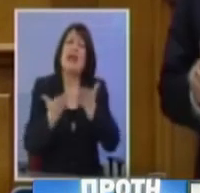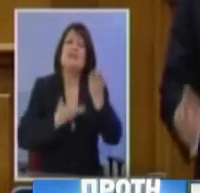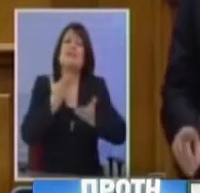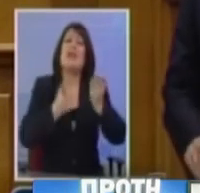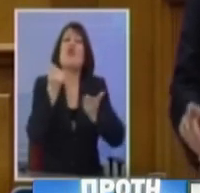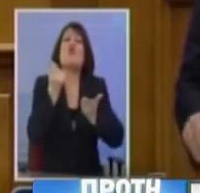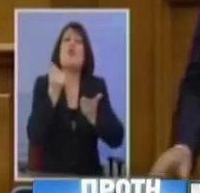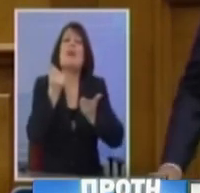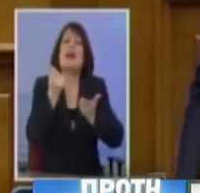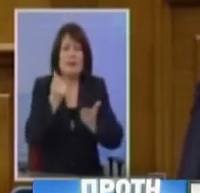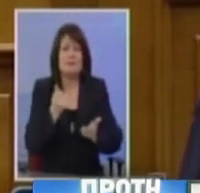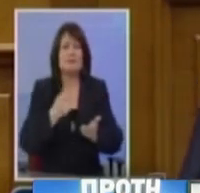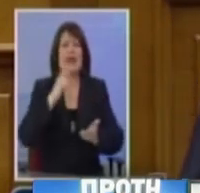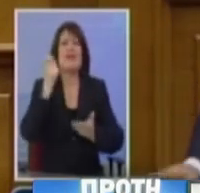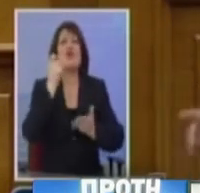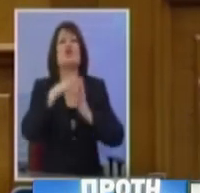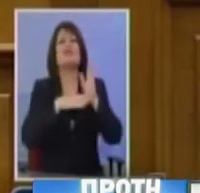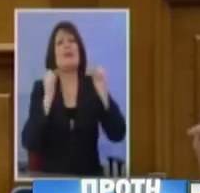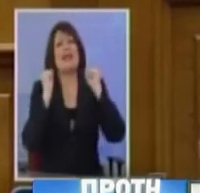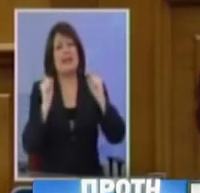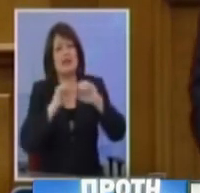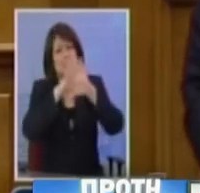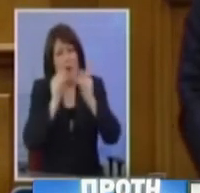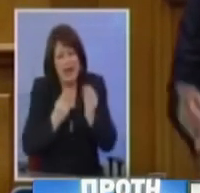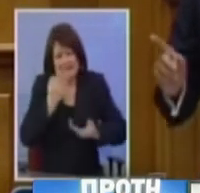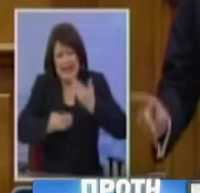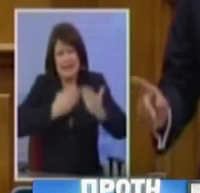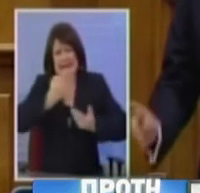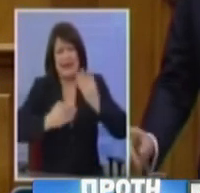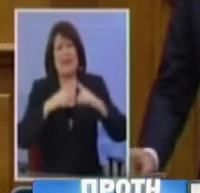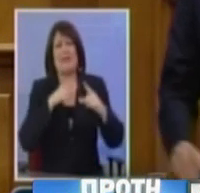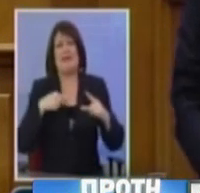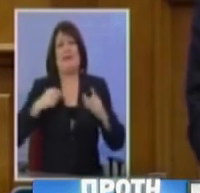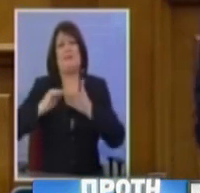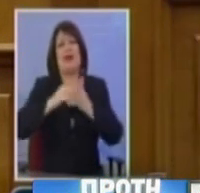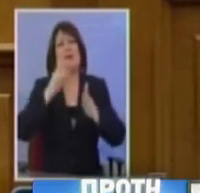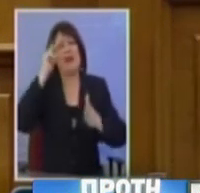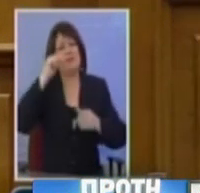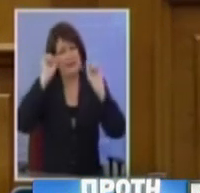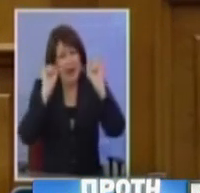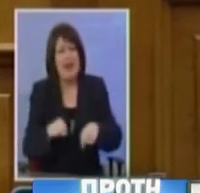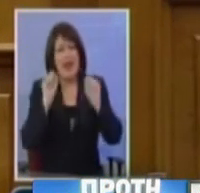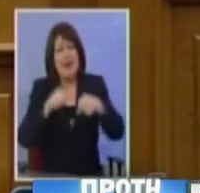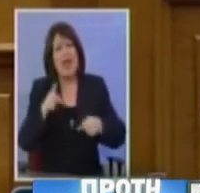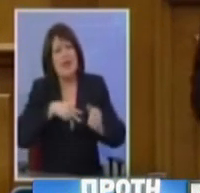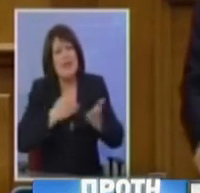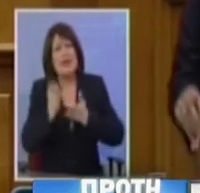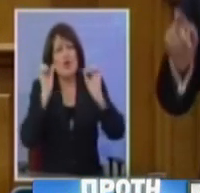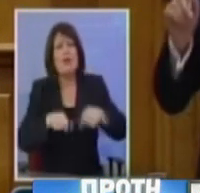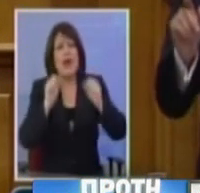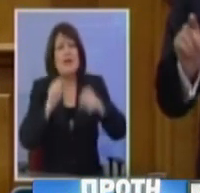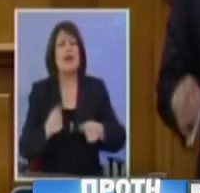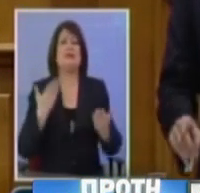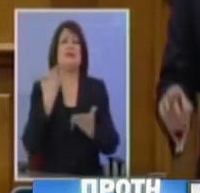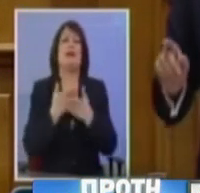των εργαζομένων στο Εθνικό Σύστημα Υγείας. Υπέρ των οικονομικών ετοιμάτων των διοικητικών υπαλλήλων των πανεπιστημίων. Υπέρ των οικονομικών ετοιμάτων